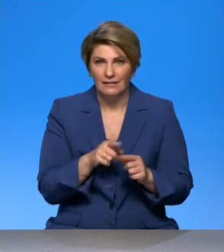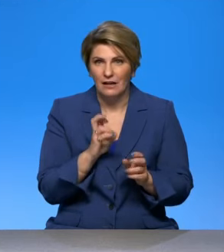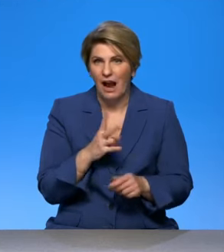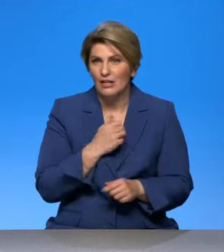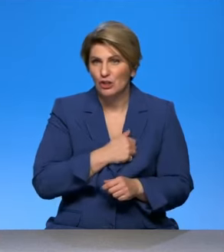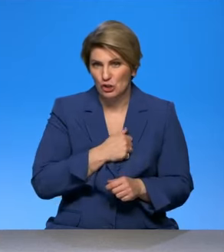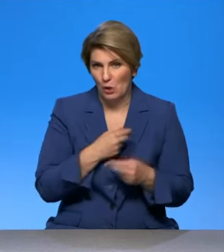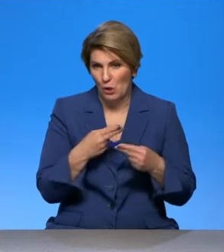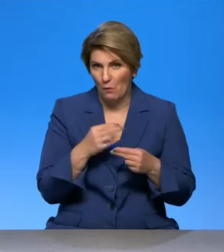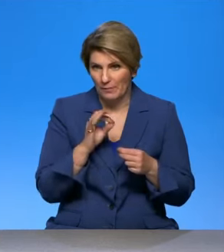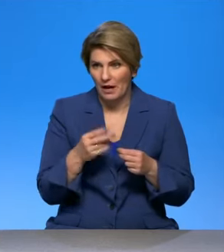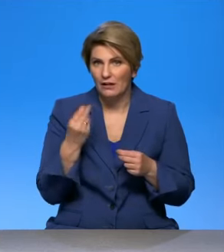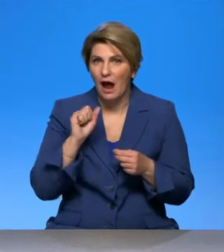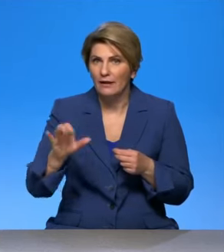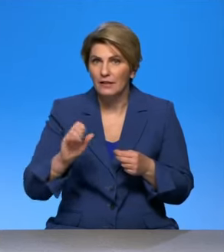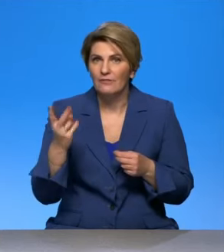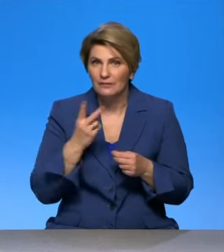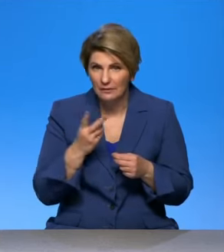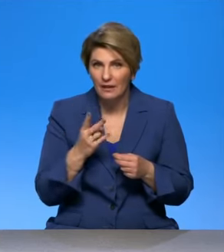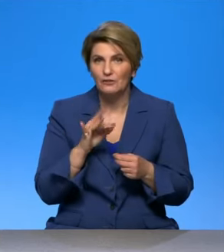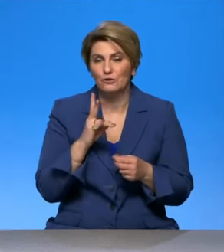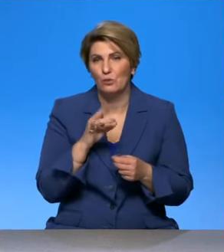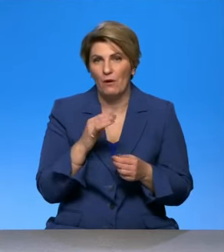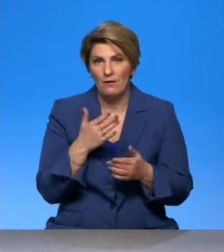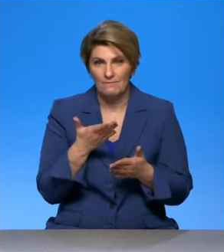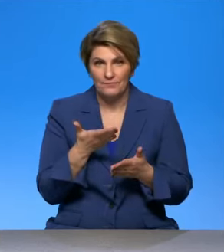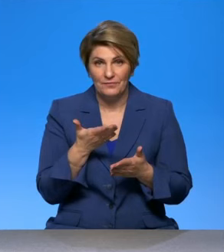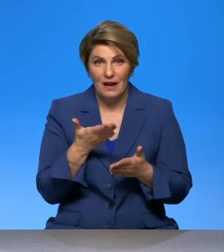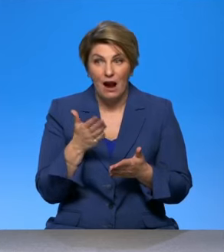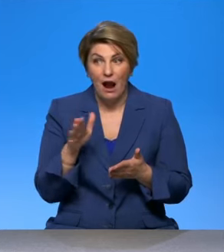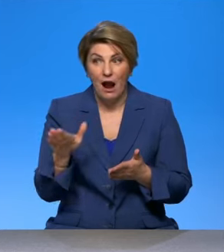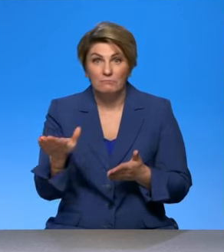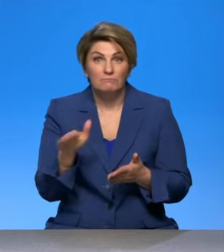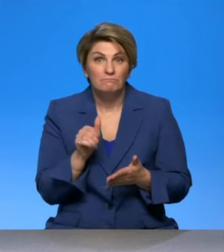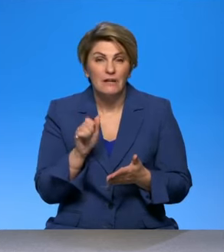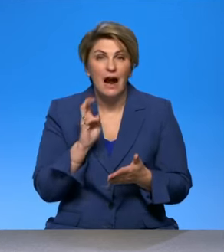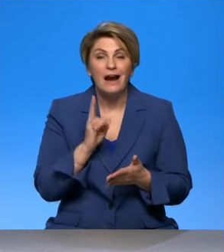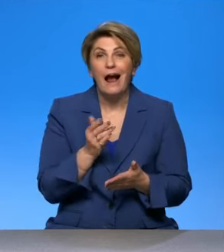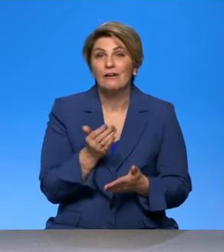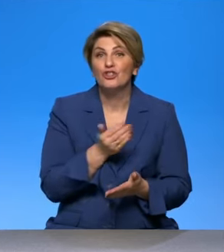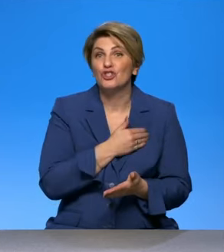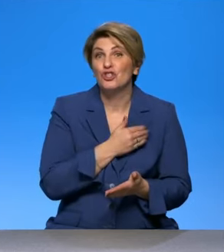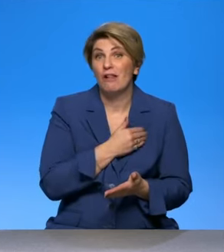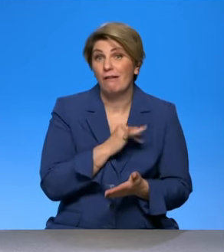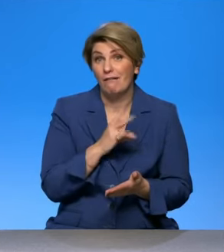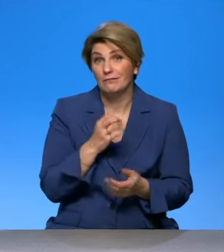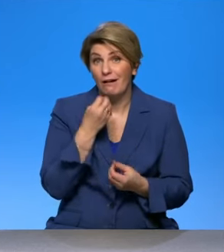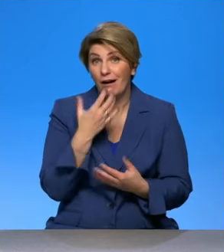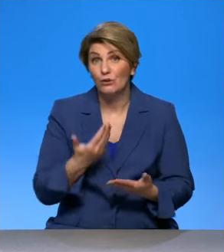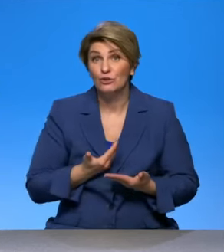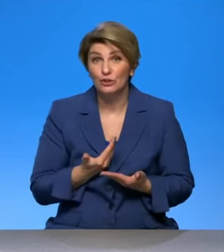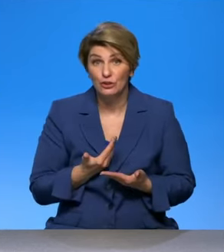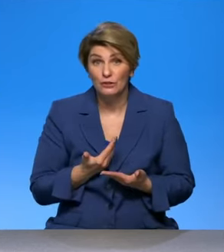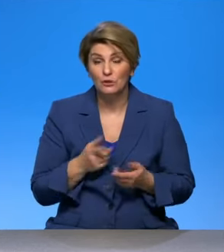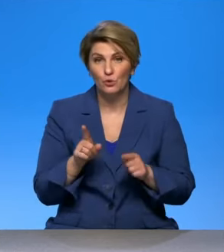нужде, то последние штаны и отдашь, да. Брать кредиты как блажь, просто от желания хорошей жизни, получается,